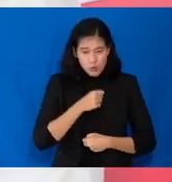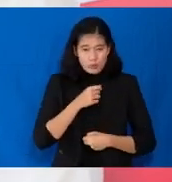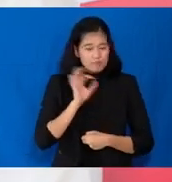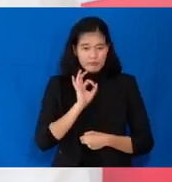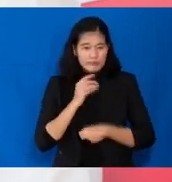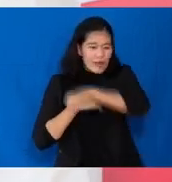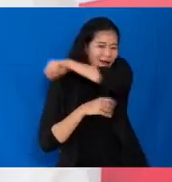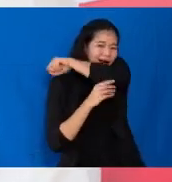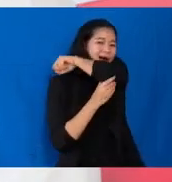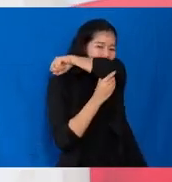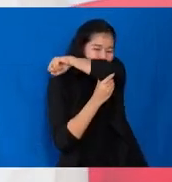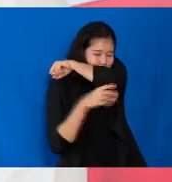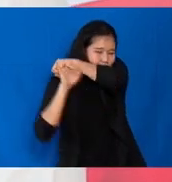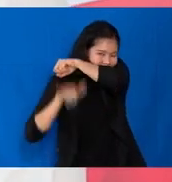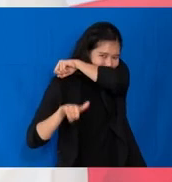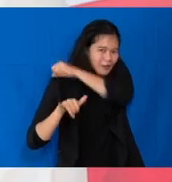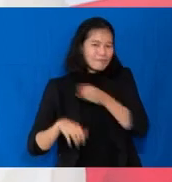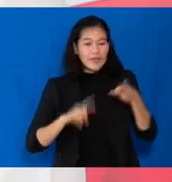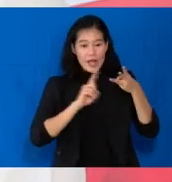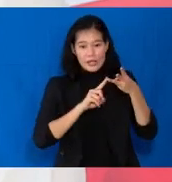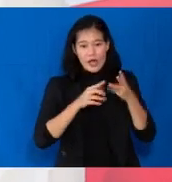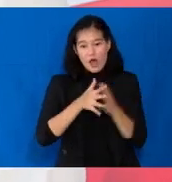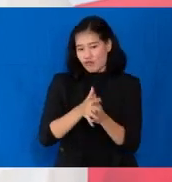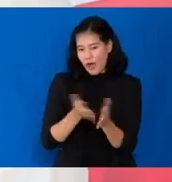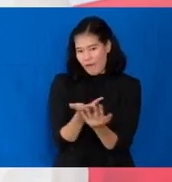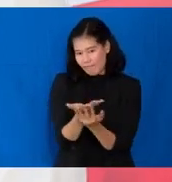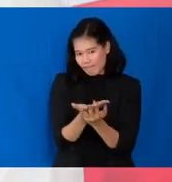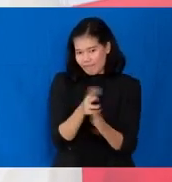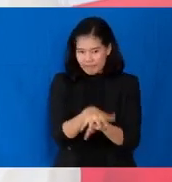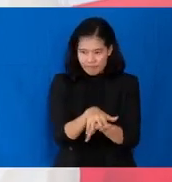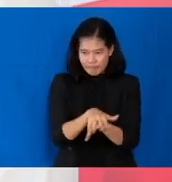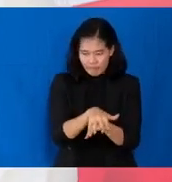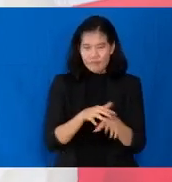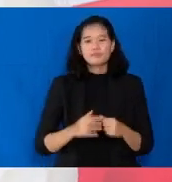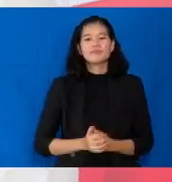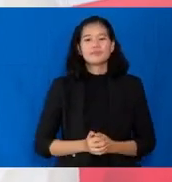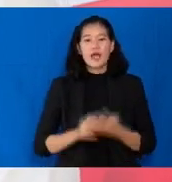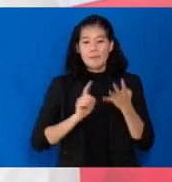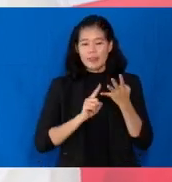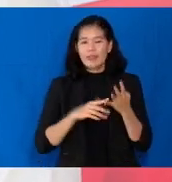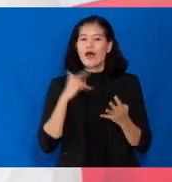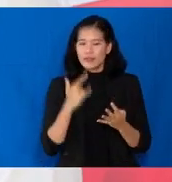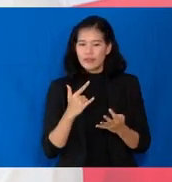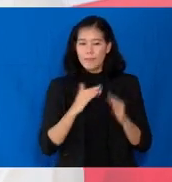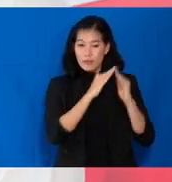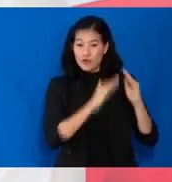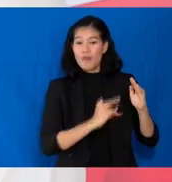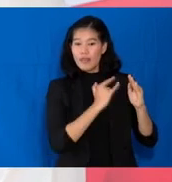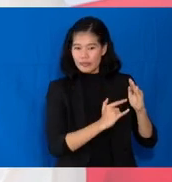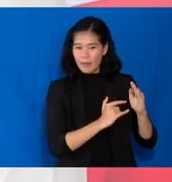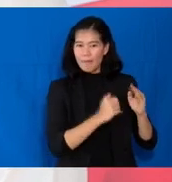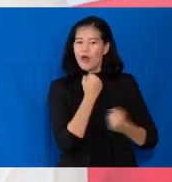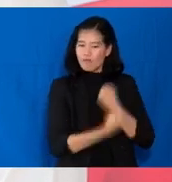dalam cuci tangan dengan sabun dan air yang mengalir dan tetap produktif dirumah